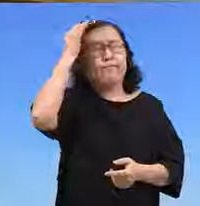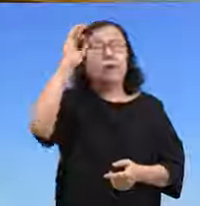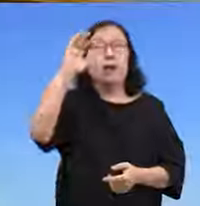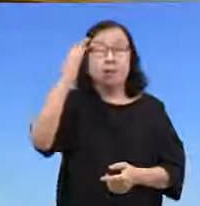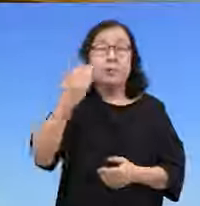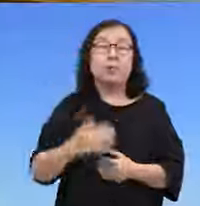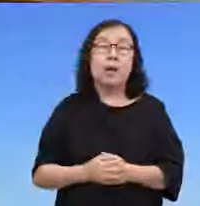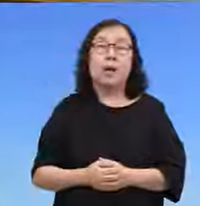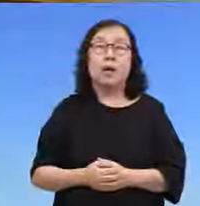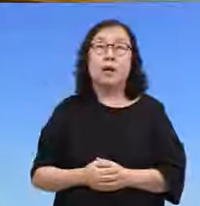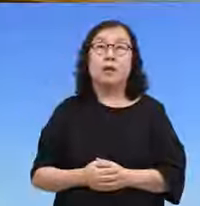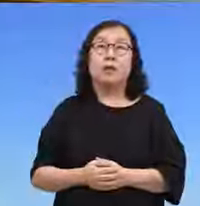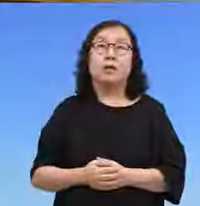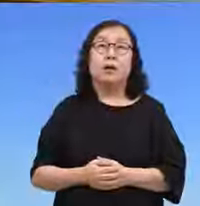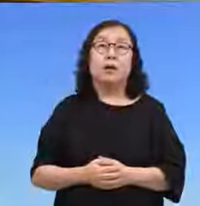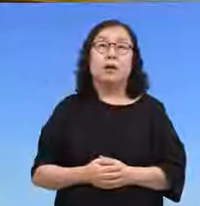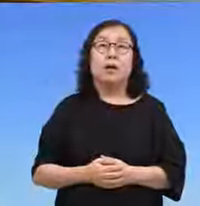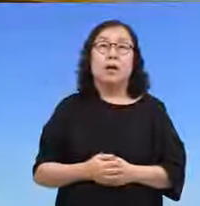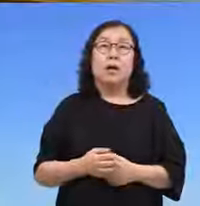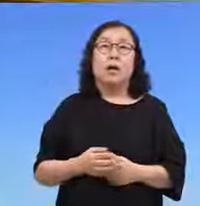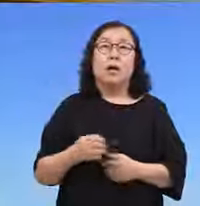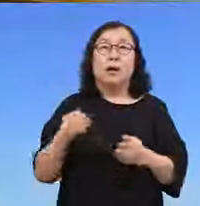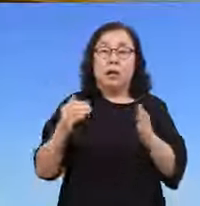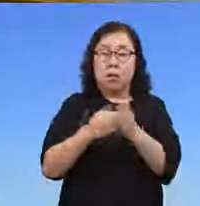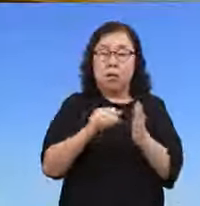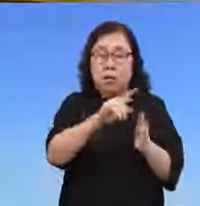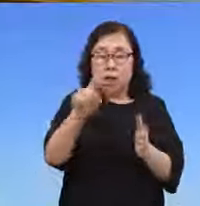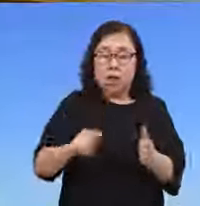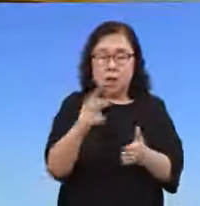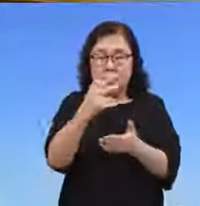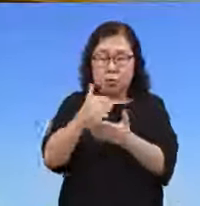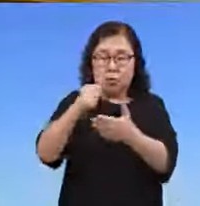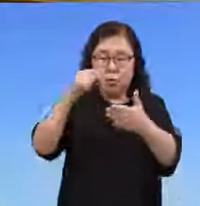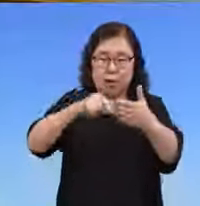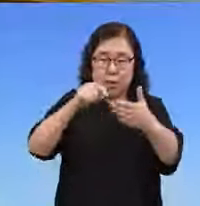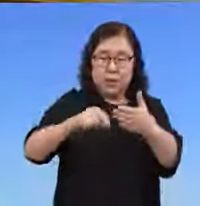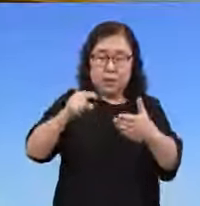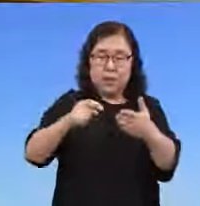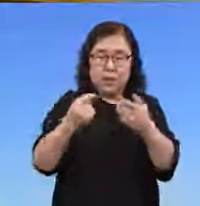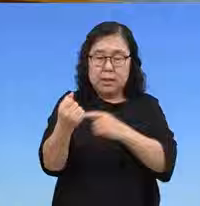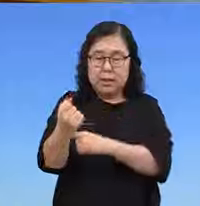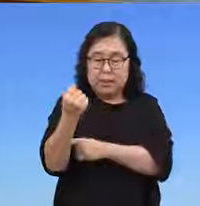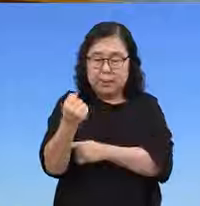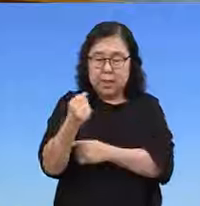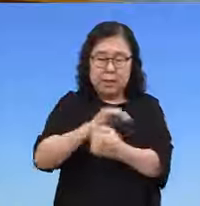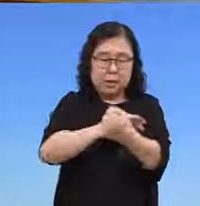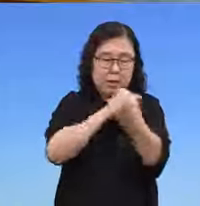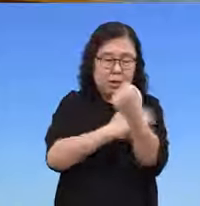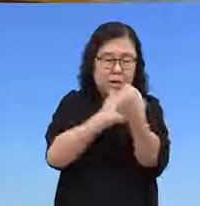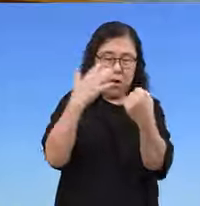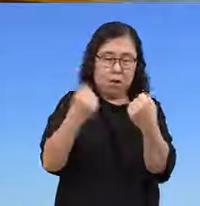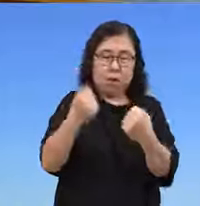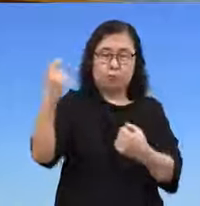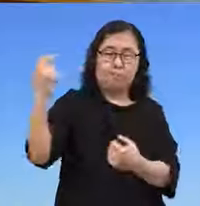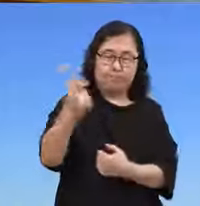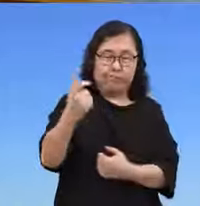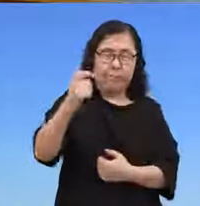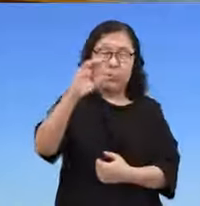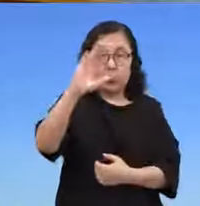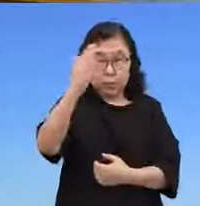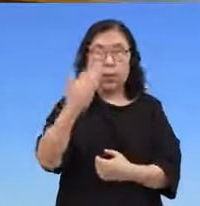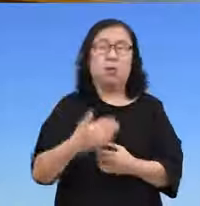자, 에베소서 6장 10절이 그 내용입니다. 끝으로 너희가 주 안에서와 그 힘의 능력으로